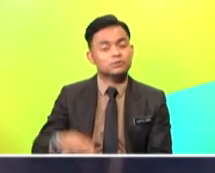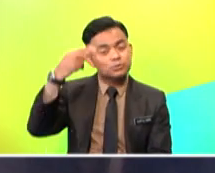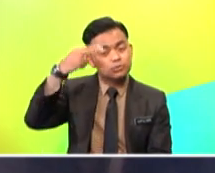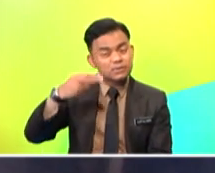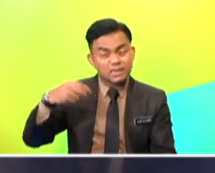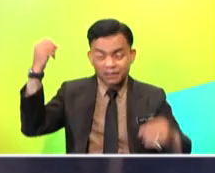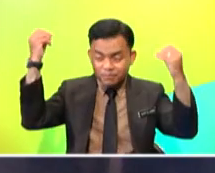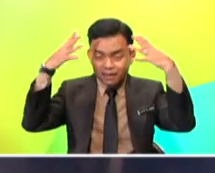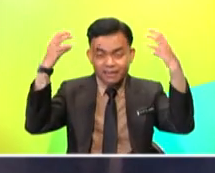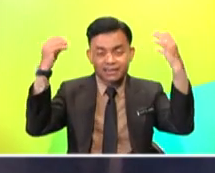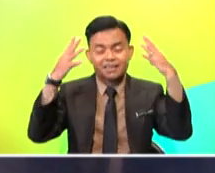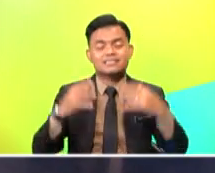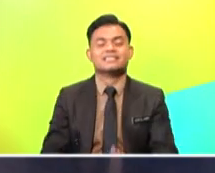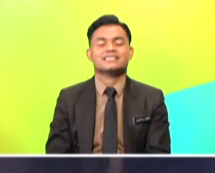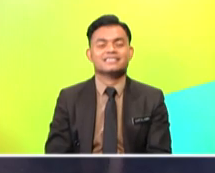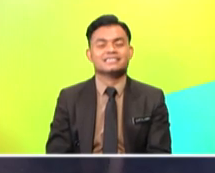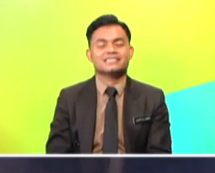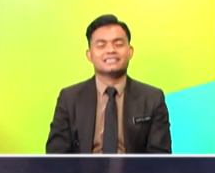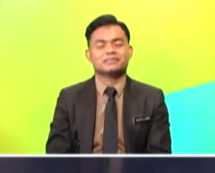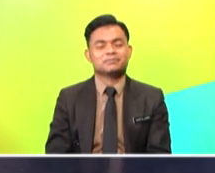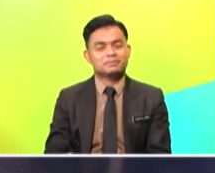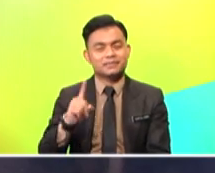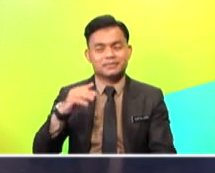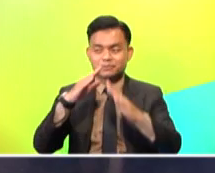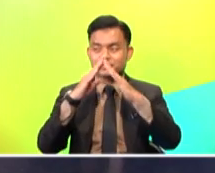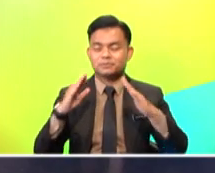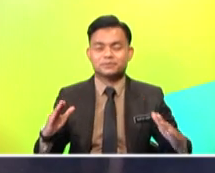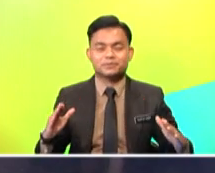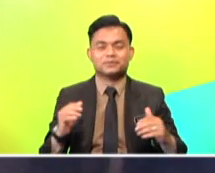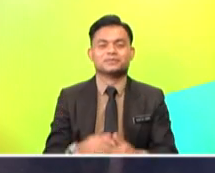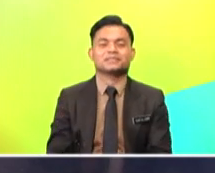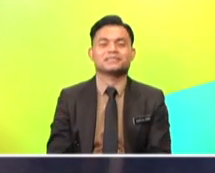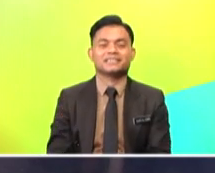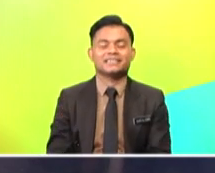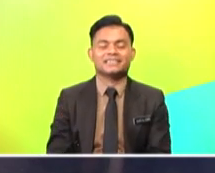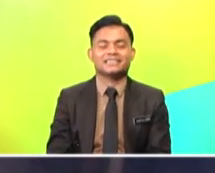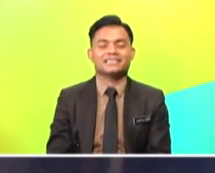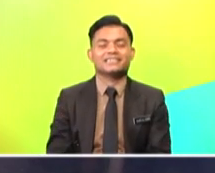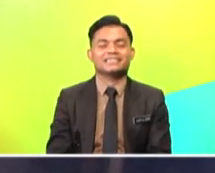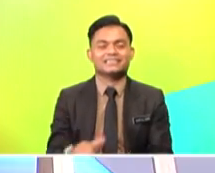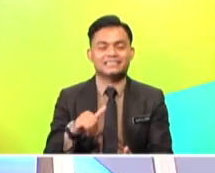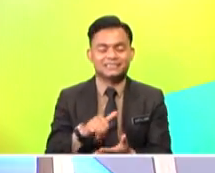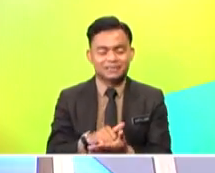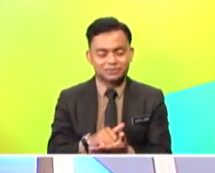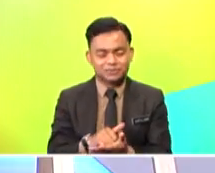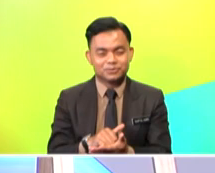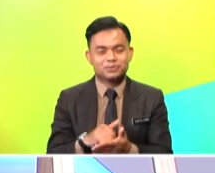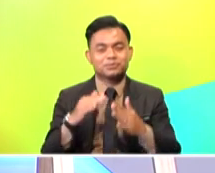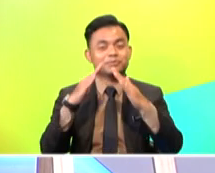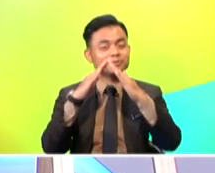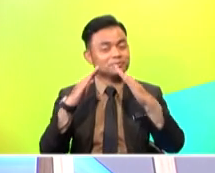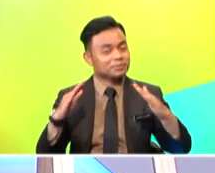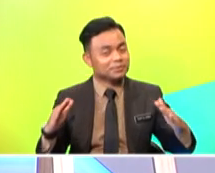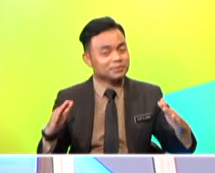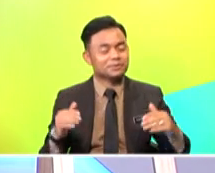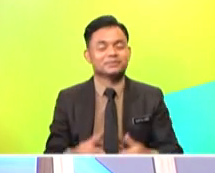kena hujan. Panas. Mana bumbung kita cikgu? Tu. Warna biru ni. Ya betul, cantik kan bumbung rumah cikgu?